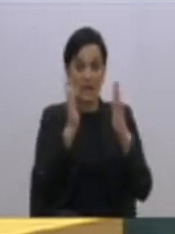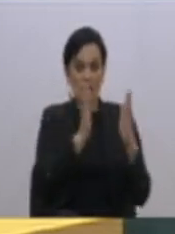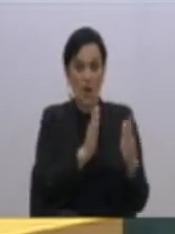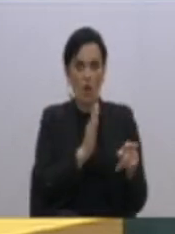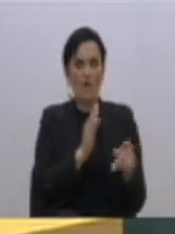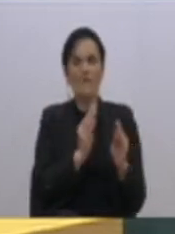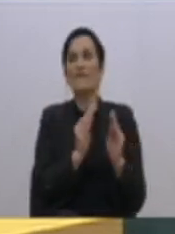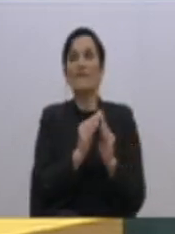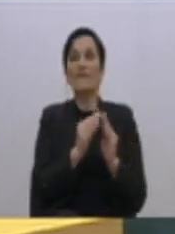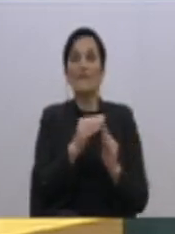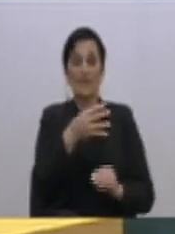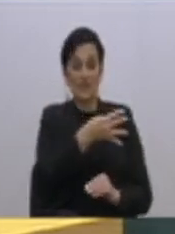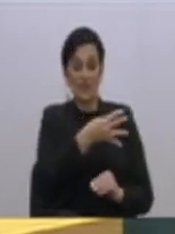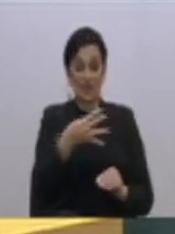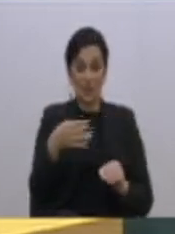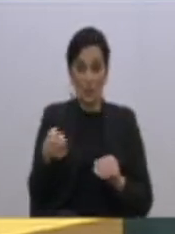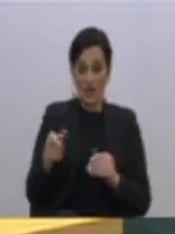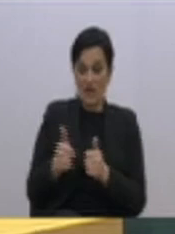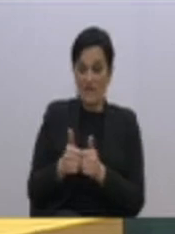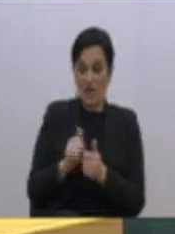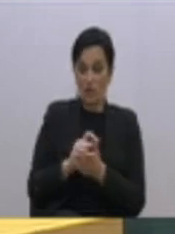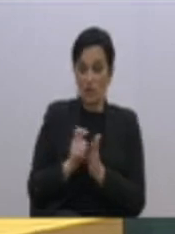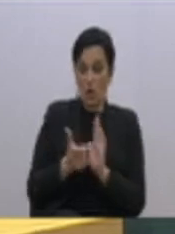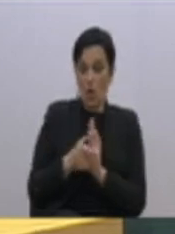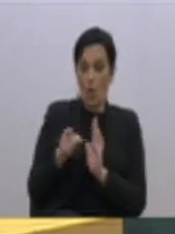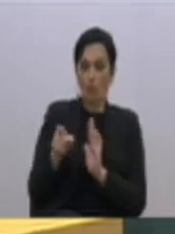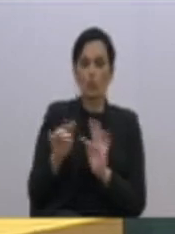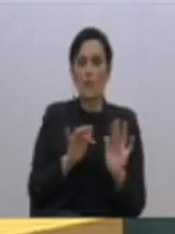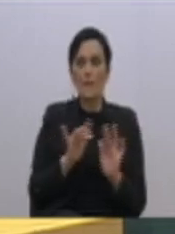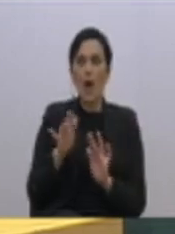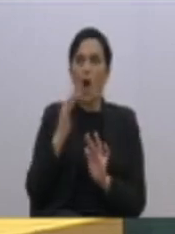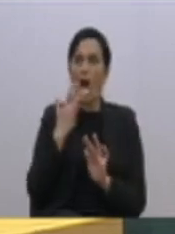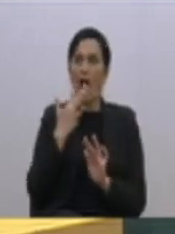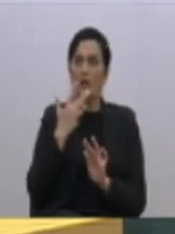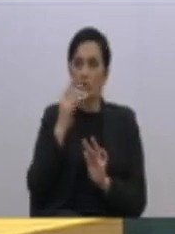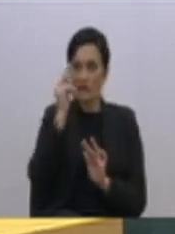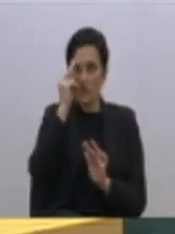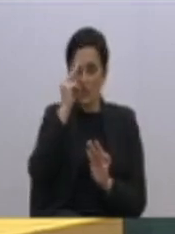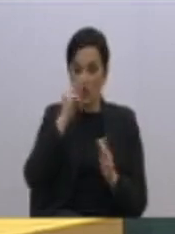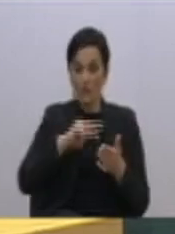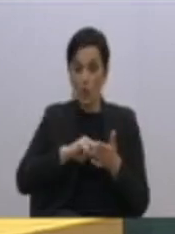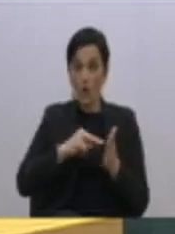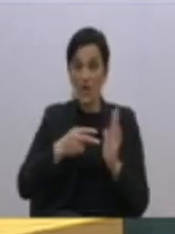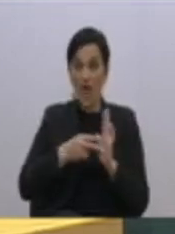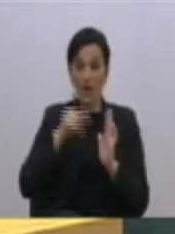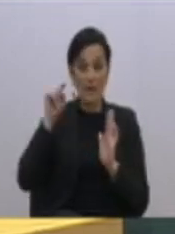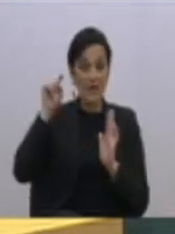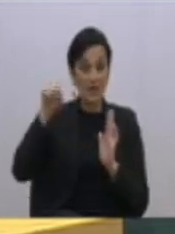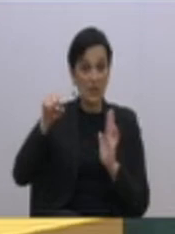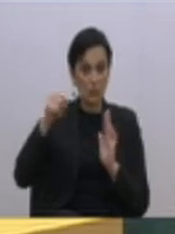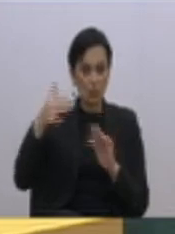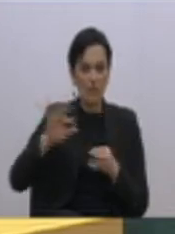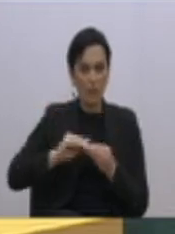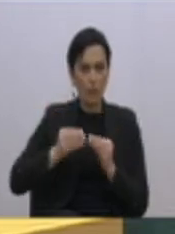იგივე შენობაში, აი გვერდზე ოთახში, სადაც უკვე მოქმედებდა ეროვნული სასწავლო გეგმა. აი იქ იწყებოდა პრობლემები. Და